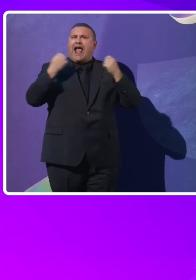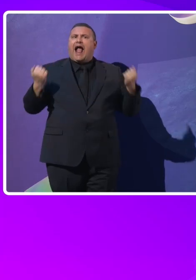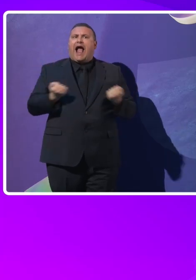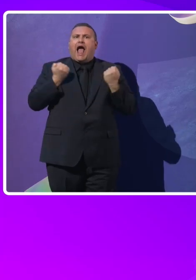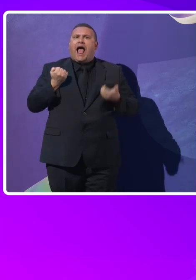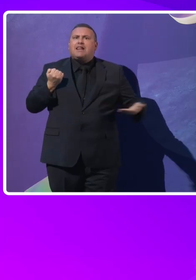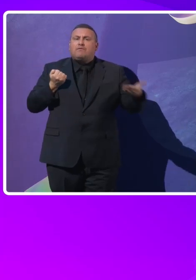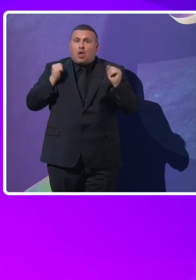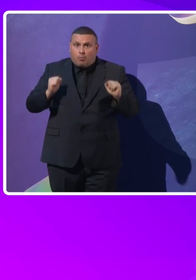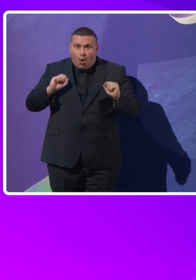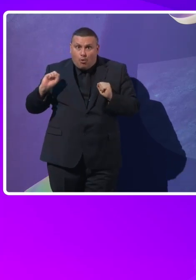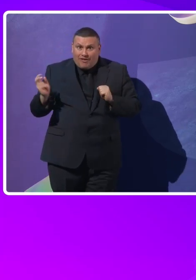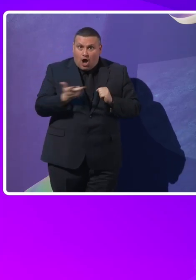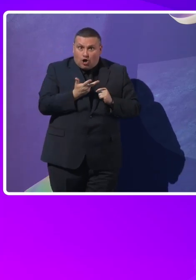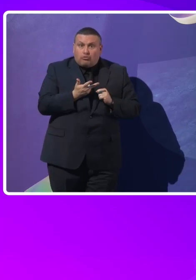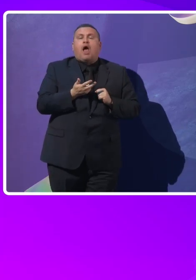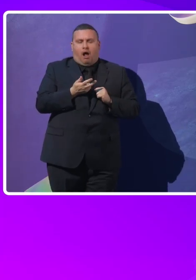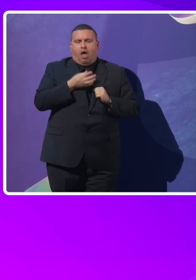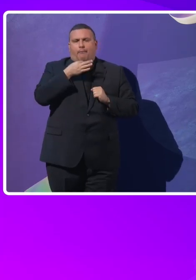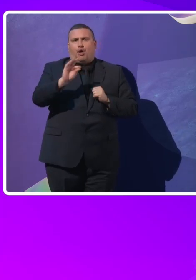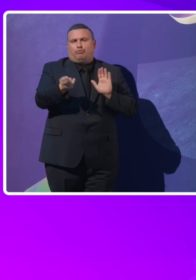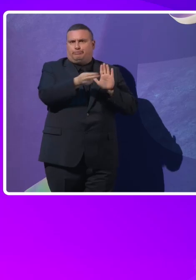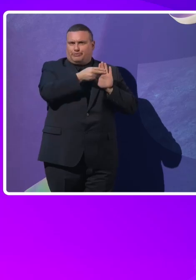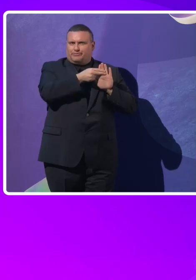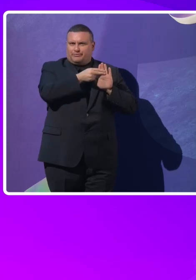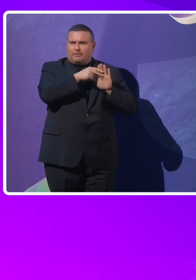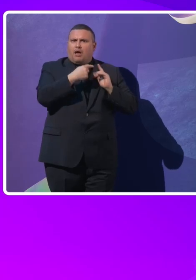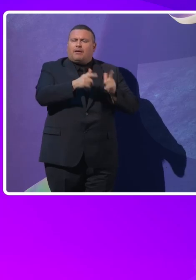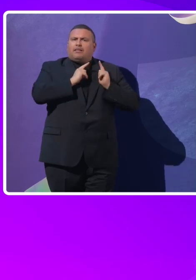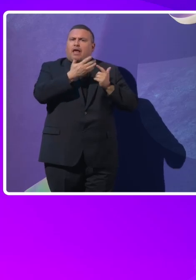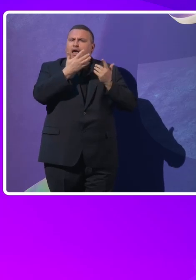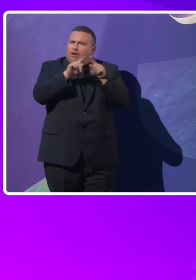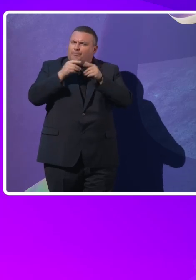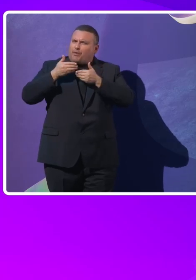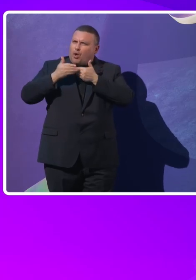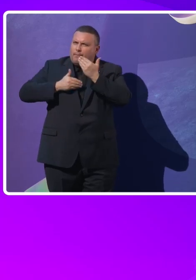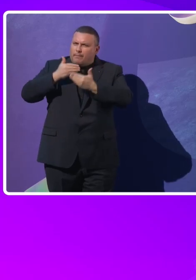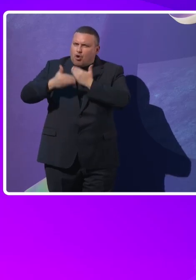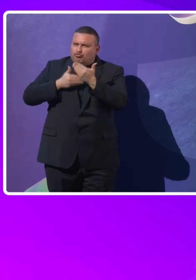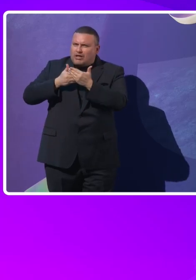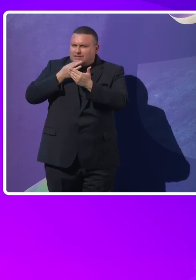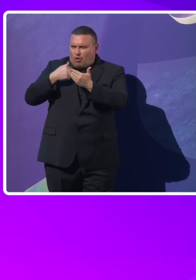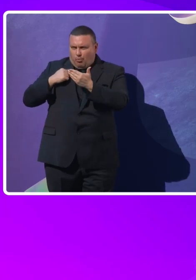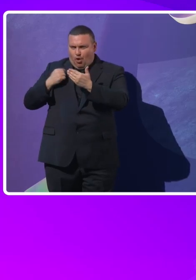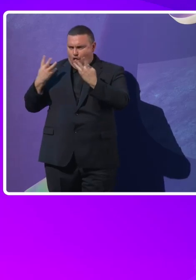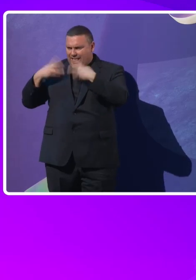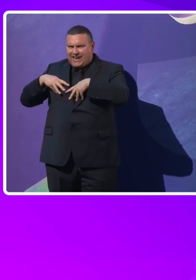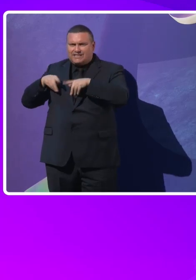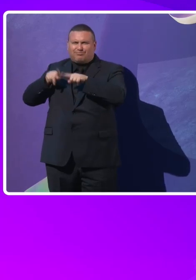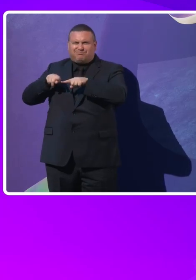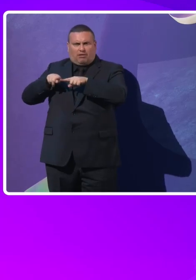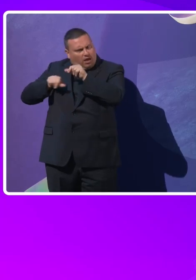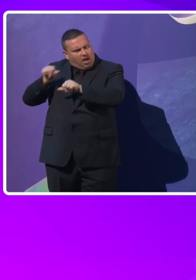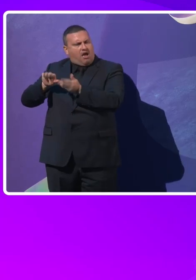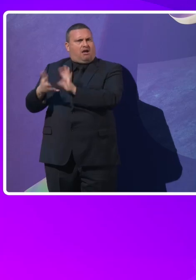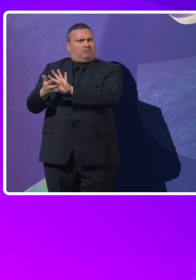maniera più veloce questo ci riduce i cigi di esecuzione dei processi e quindi li possiamo riorganizzare in modo diverso la capacità